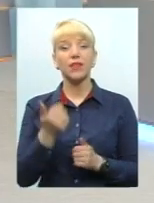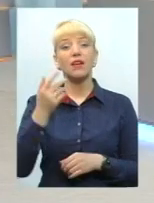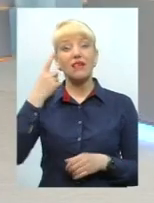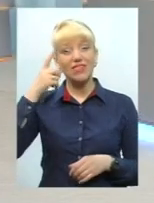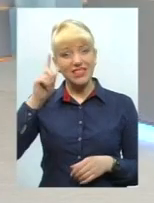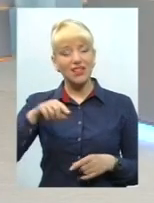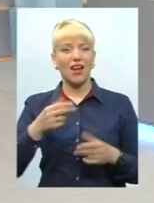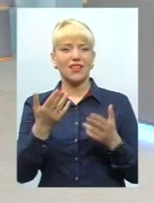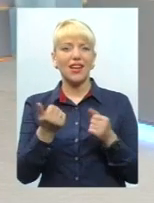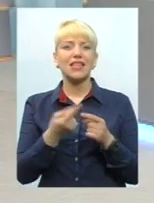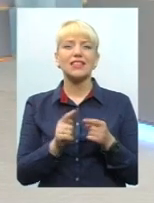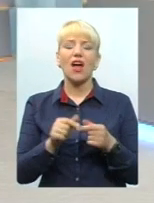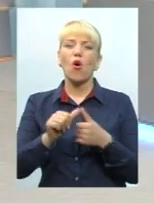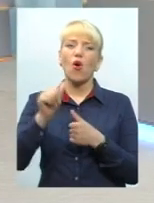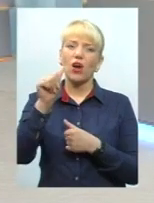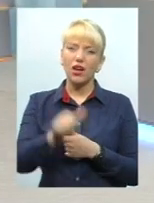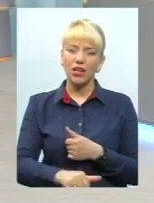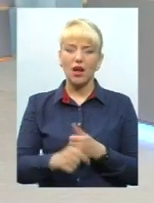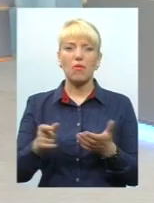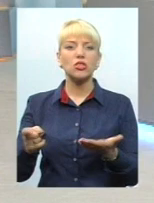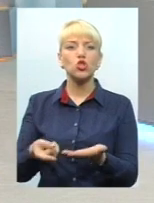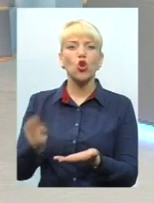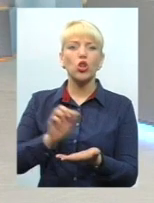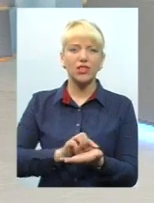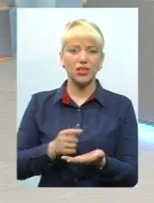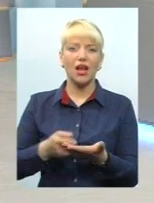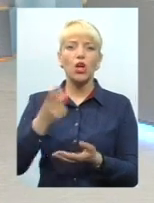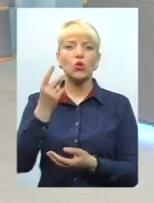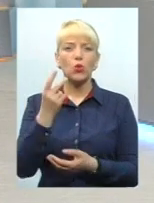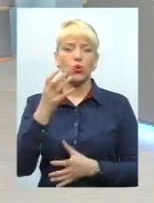це окрема сторінка Другої світової війни, це